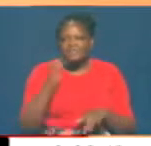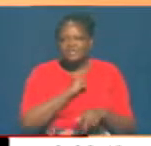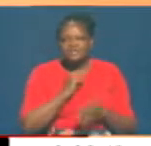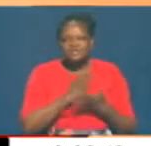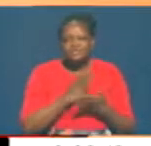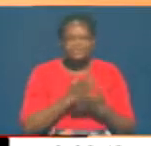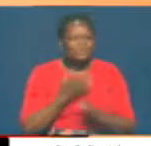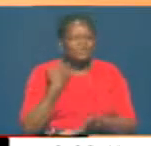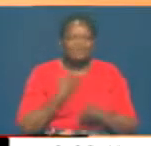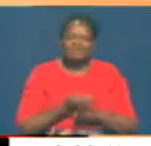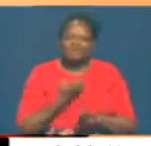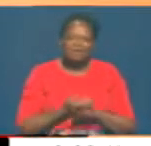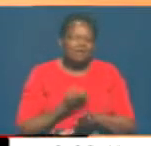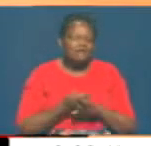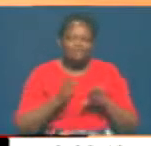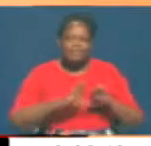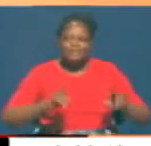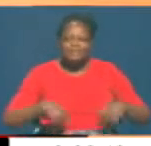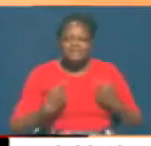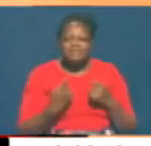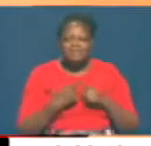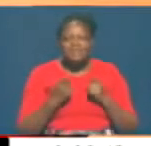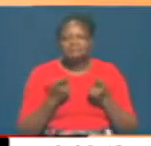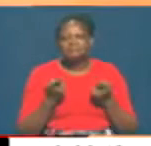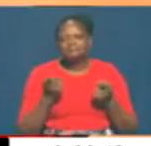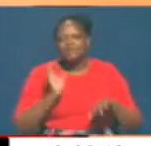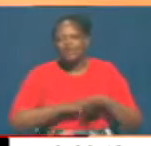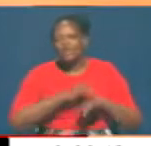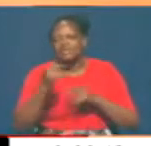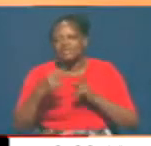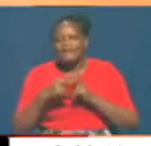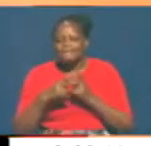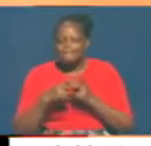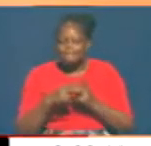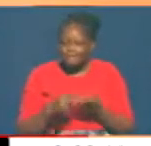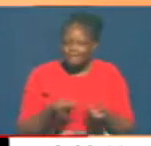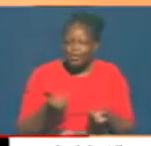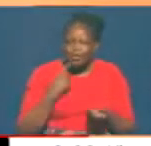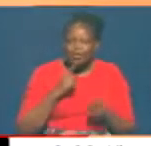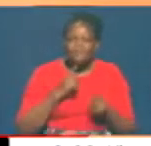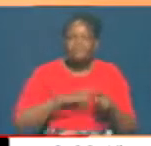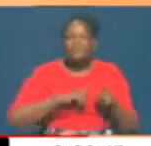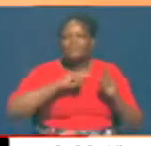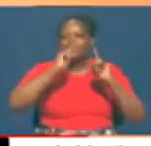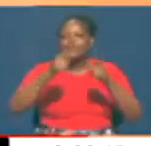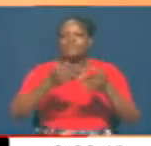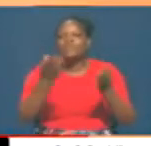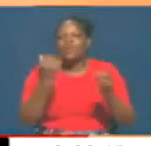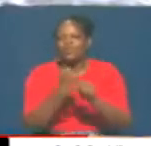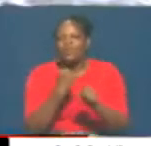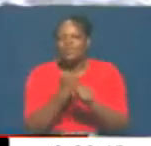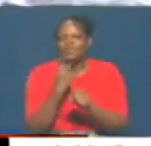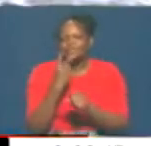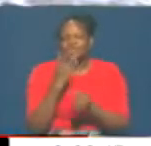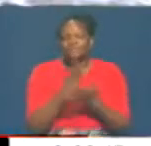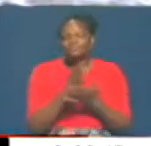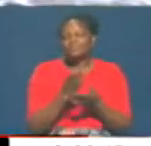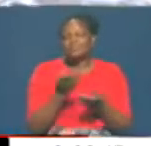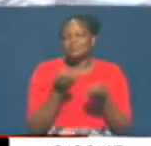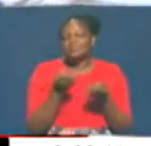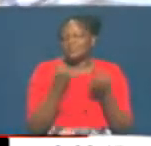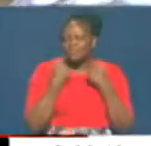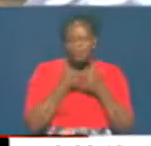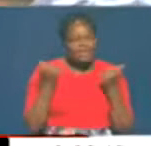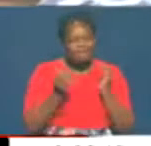vigumu kujiuza, niliweza kupatana na mafundi wengine ambao tukienda nao kwa field, wanaona huyu mtu kuna kitu anaelewa. Following